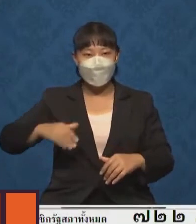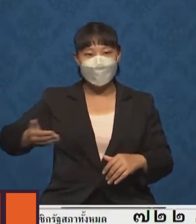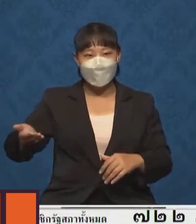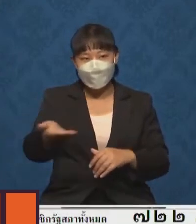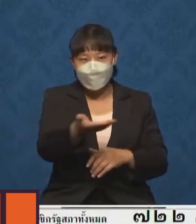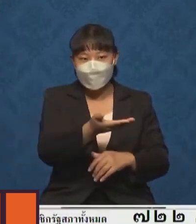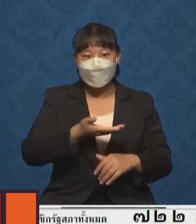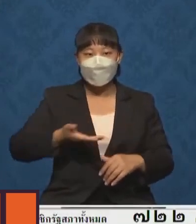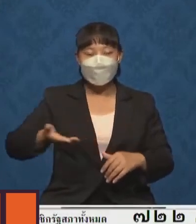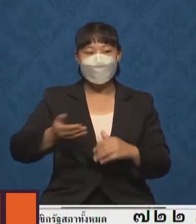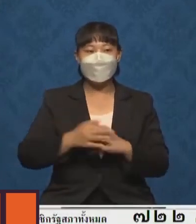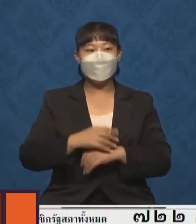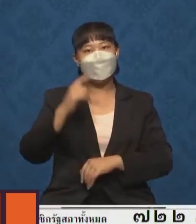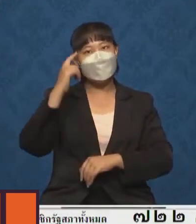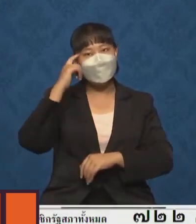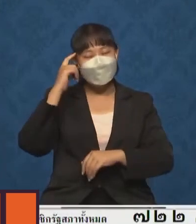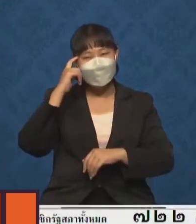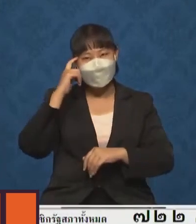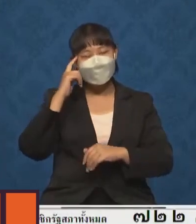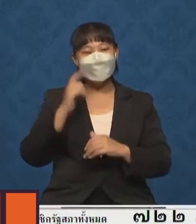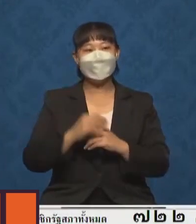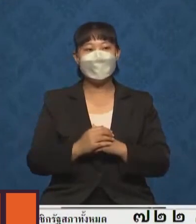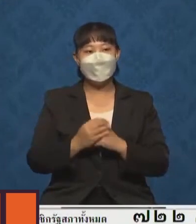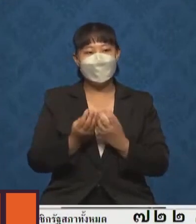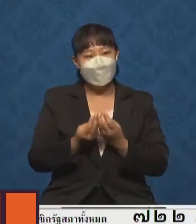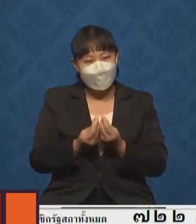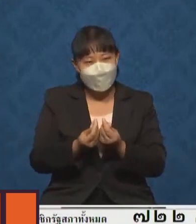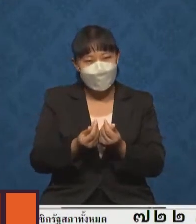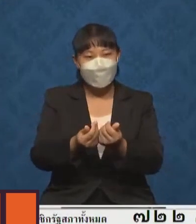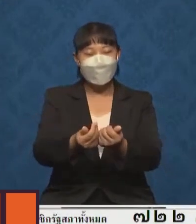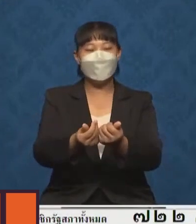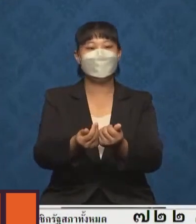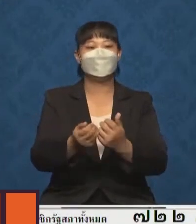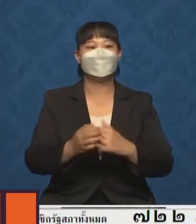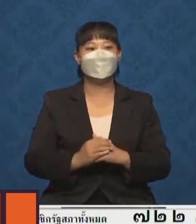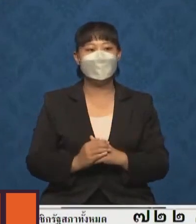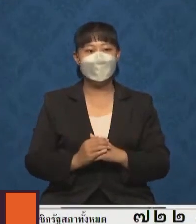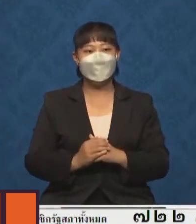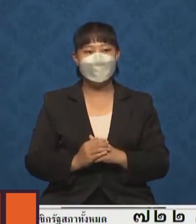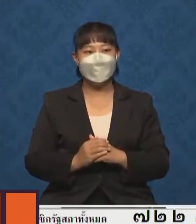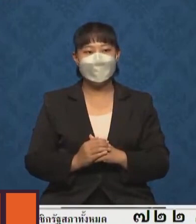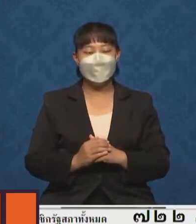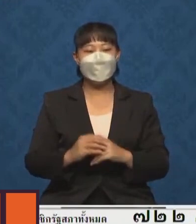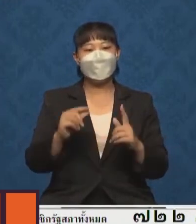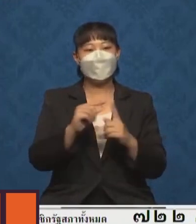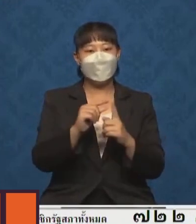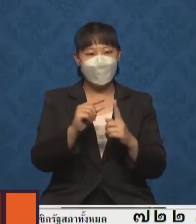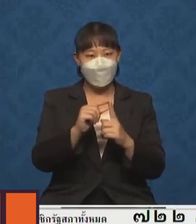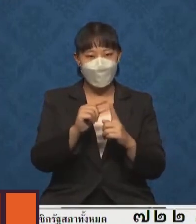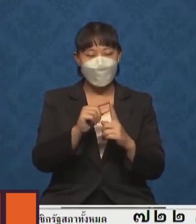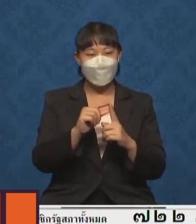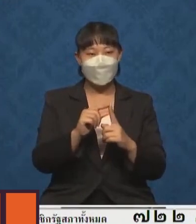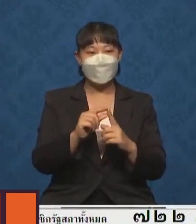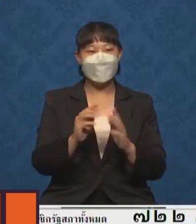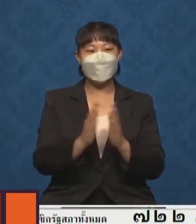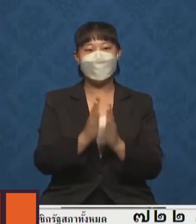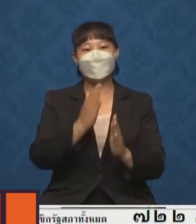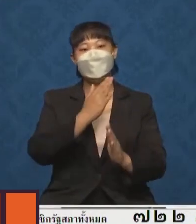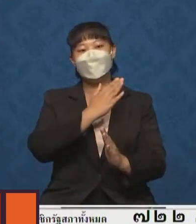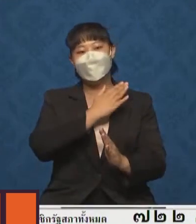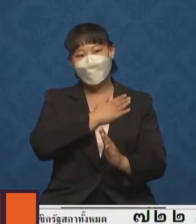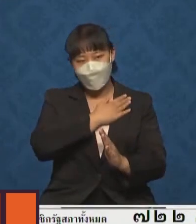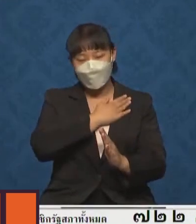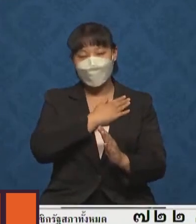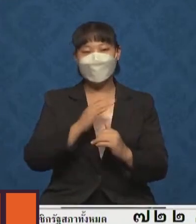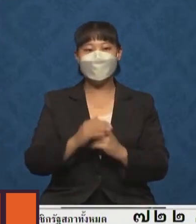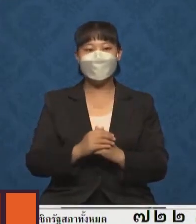ว่าการคิดแบบแยบทายหรอใประสาพระที่เรีกว่าโยนิโสมนัสธการในการตัดสน